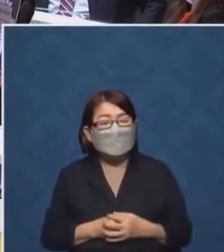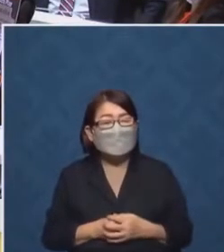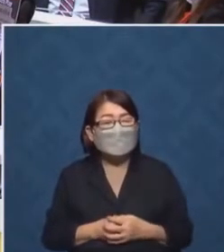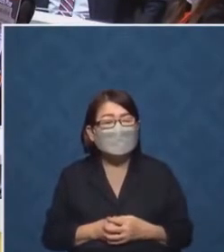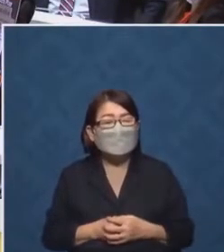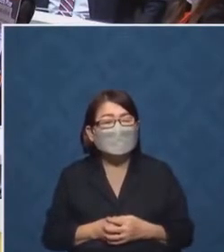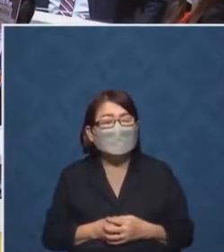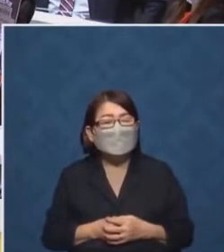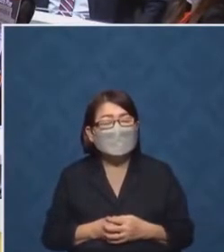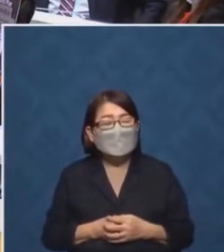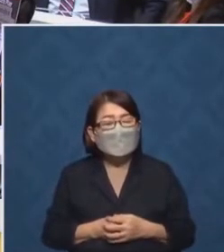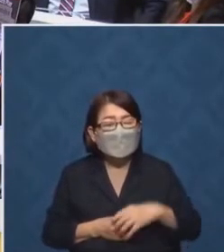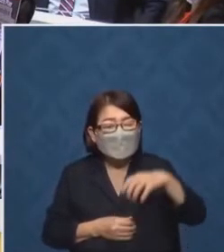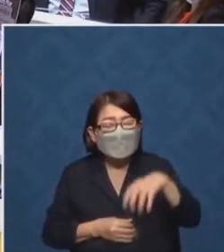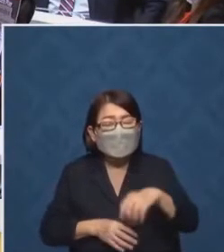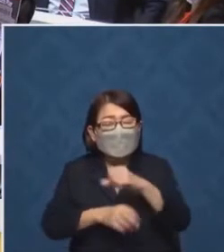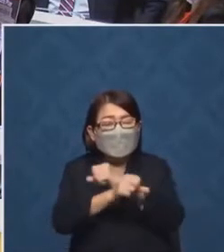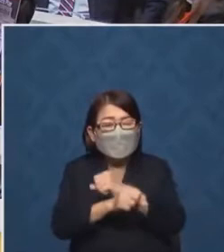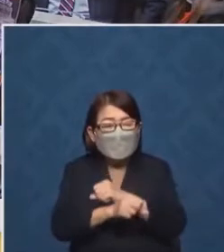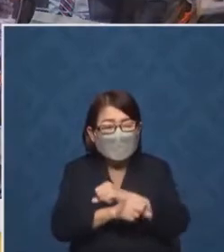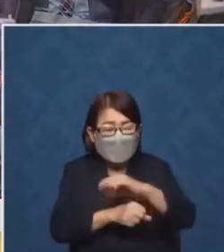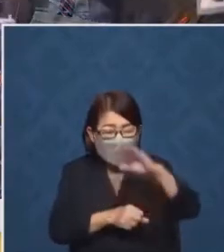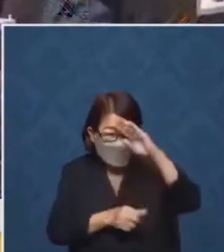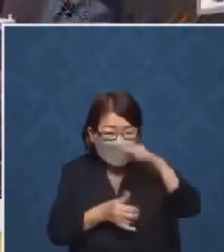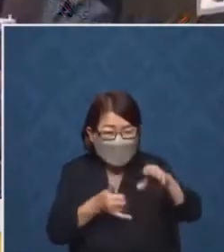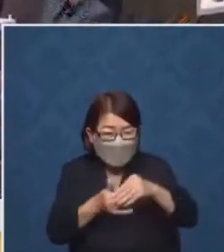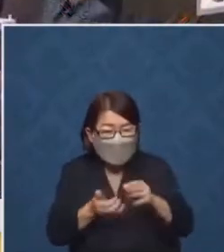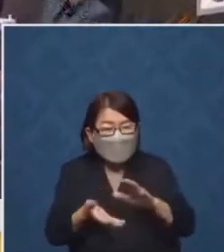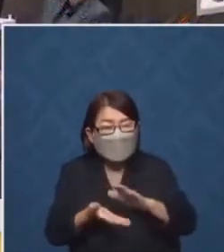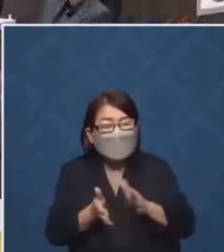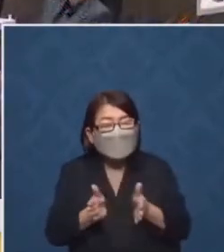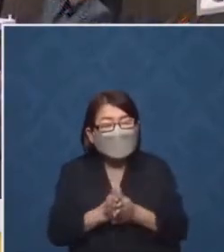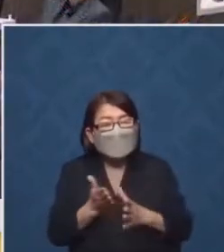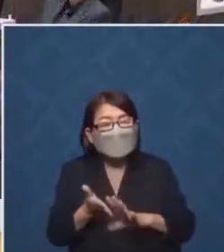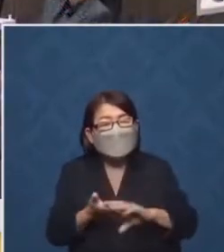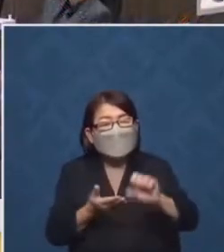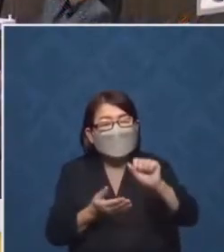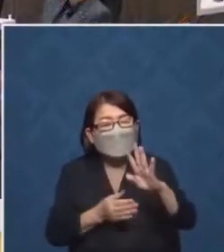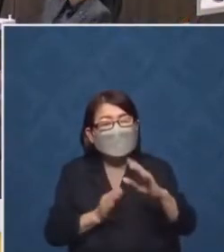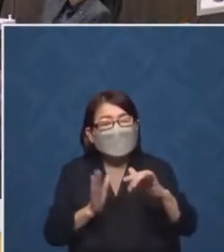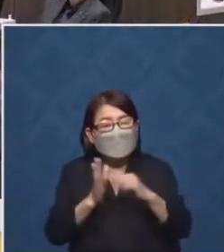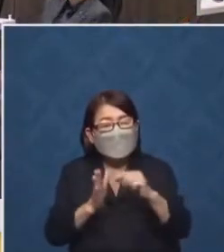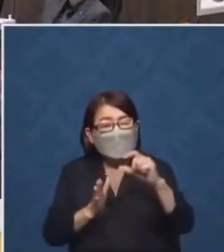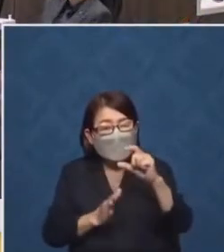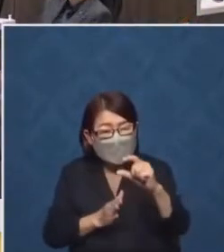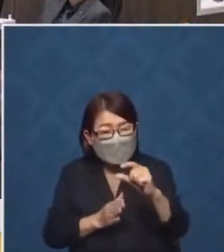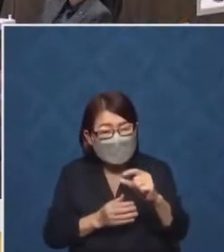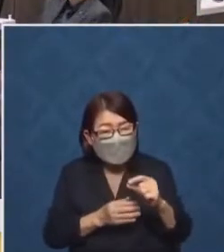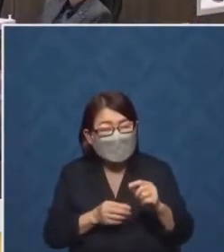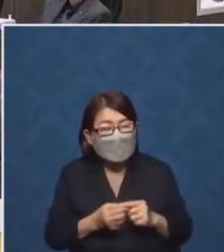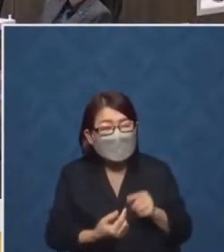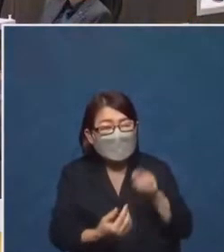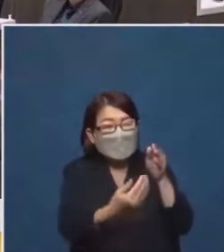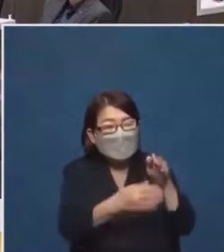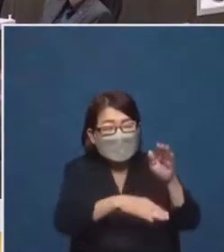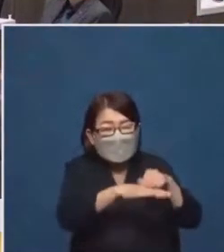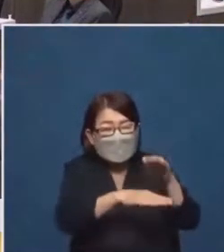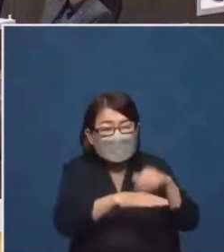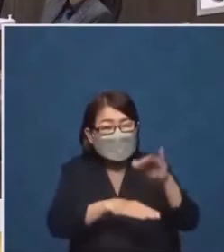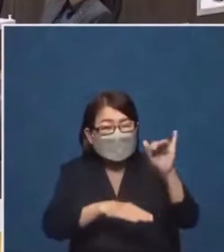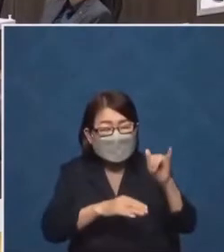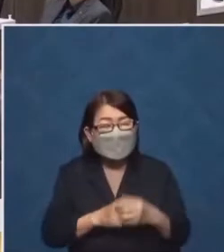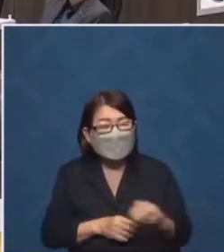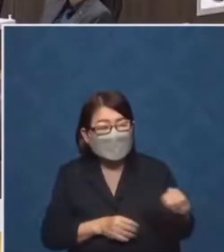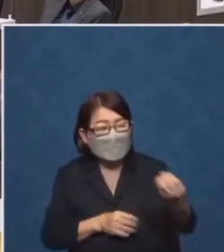รับการต่อกับจากกมคบคมโลกและสถาบาวัคซีนแห่งชาตติดต่ไปตงแต่เดอนกรักษราคมเมมโนี้